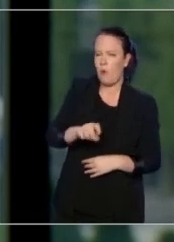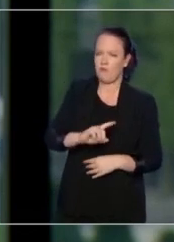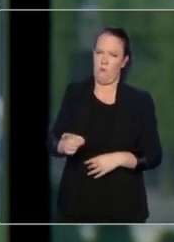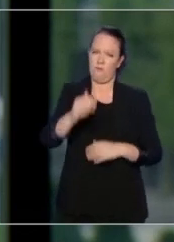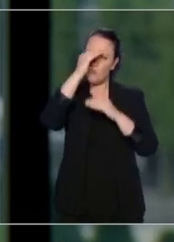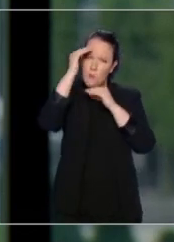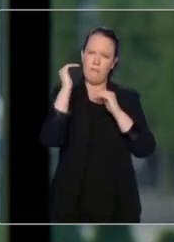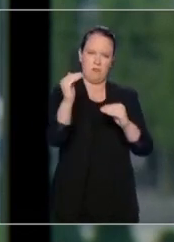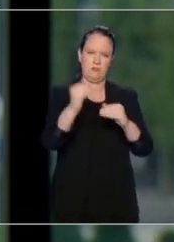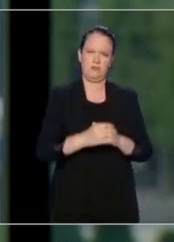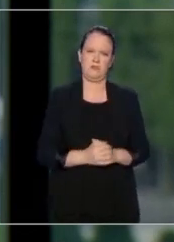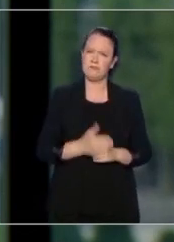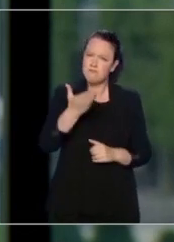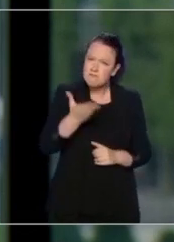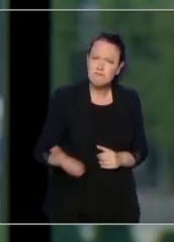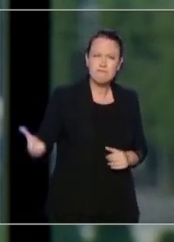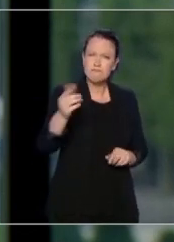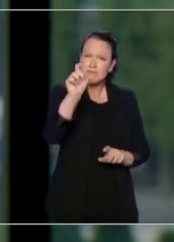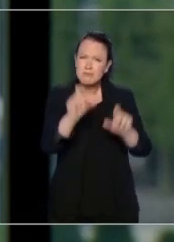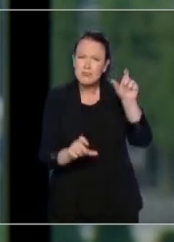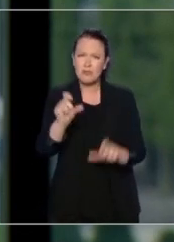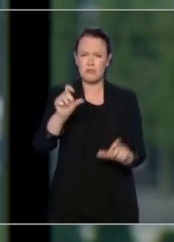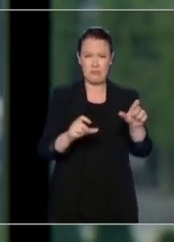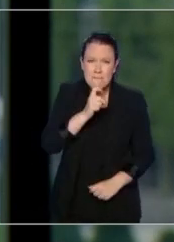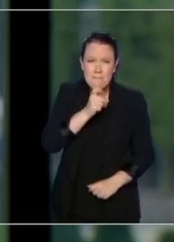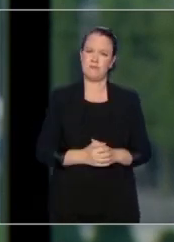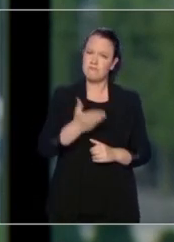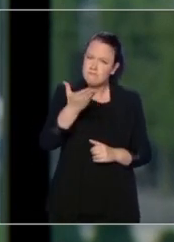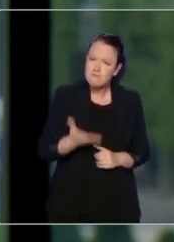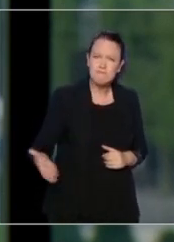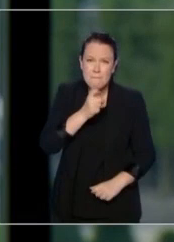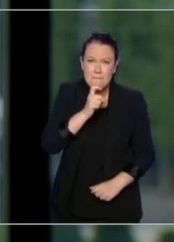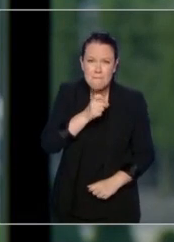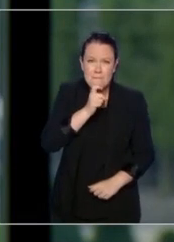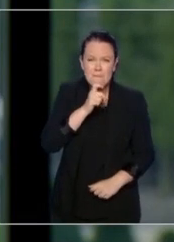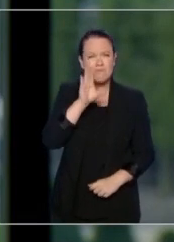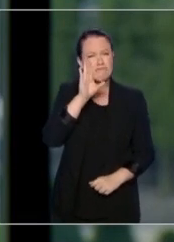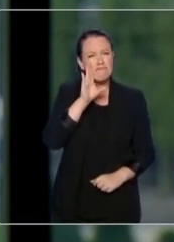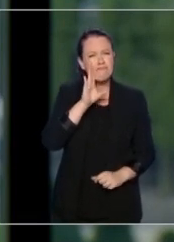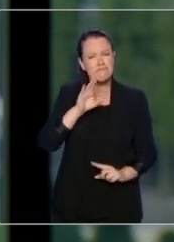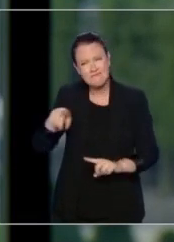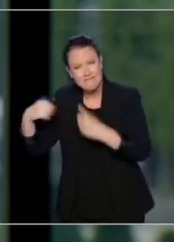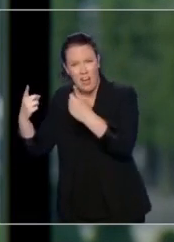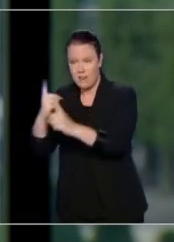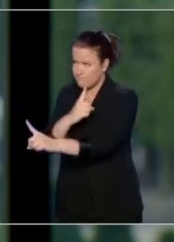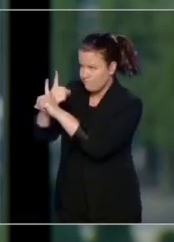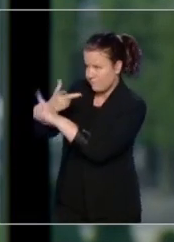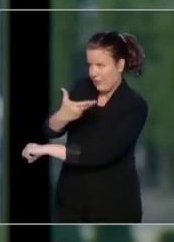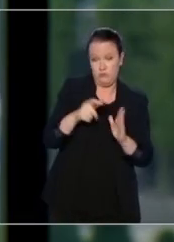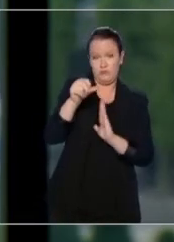Et j'appelle solennellement tous nos concitoyens vaccinés à aller se faire dévacciner dès aujourd'hui au plus